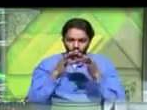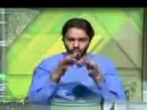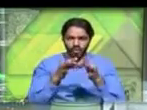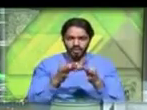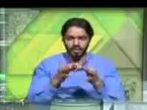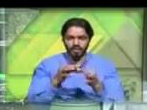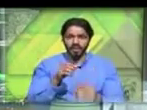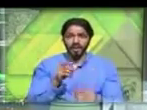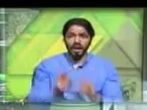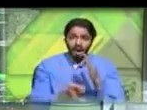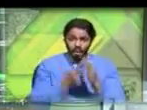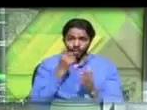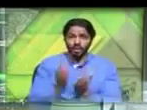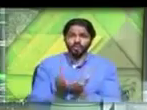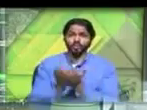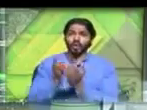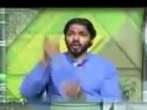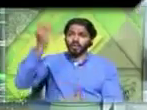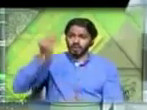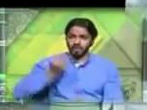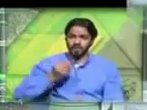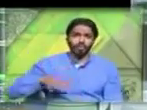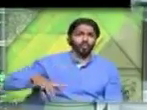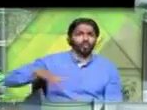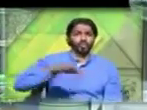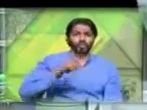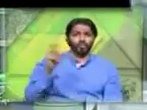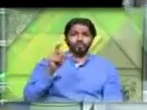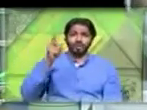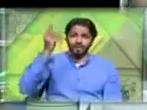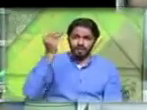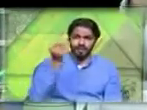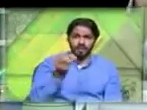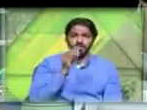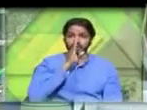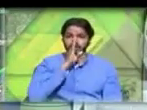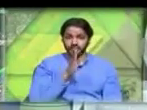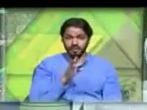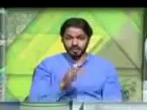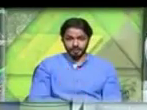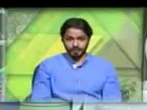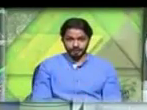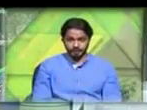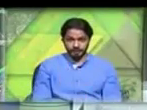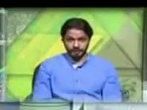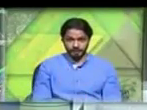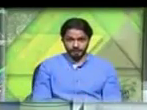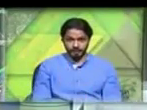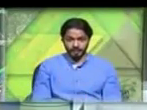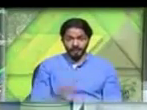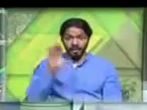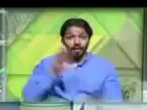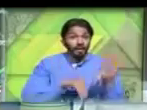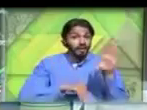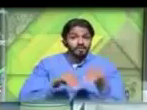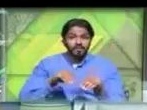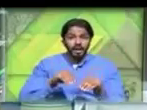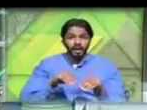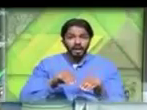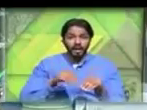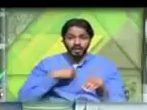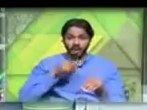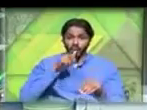جميعا وأخواتي من الصادقين. آمين يا رب العالمين. المشهد اللي أنا ذكرته في الحلقة الماضية يبين لنا أخي